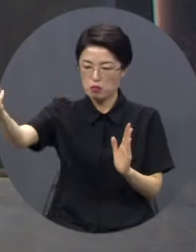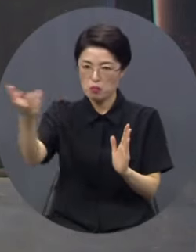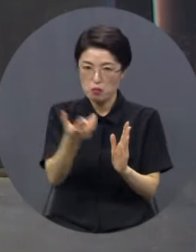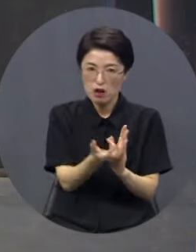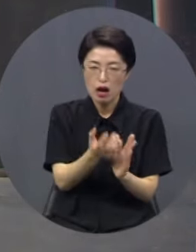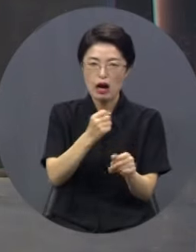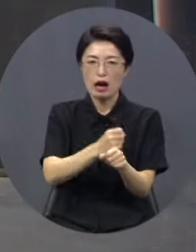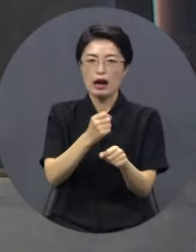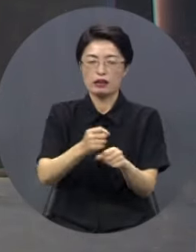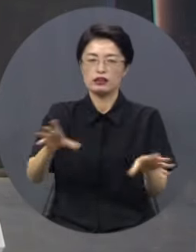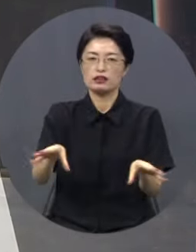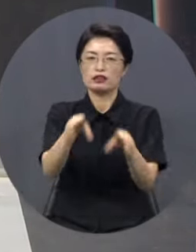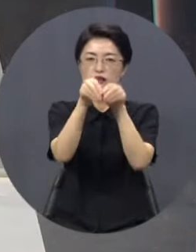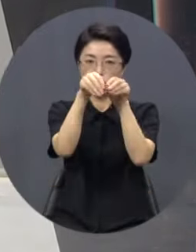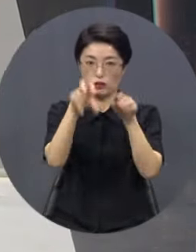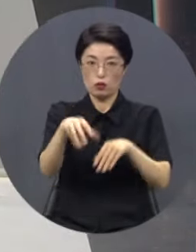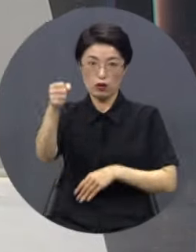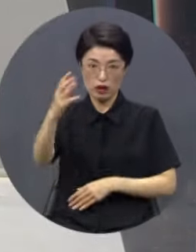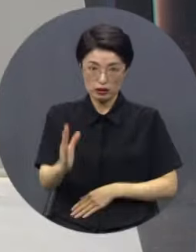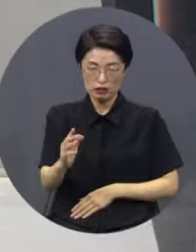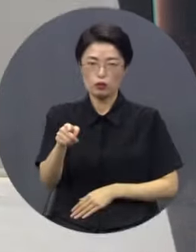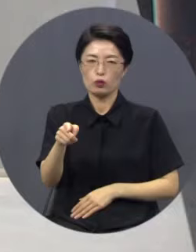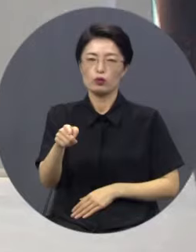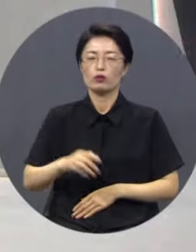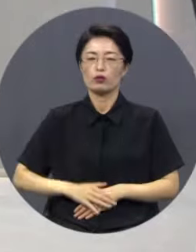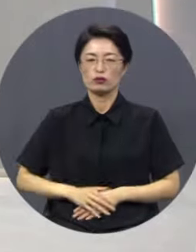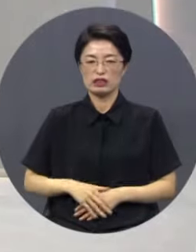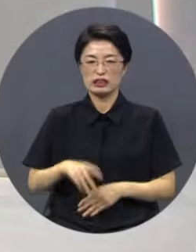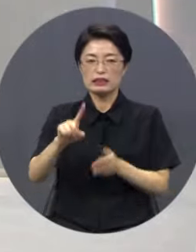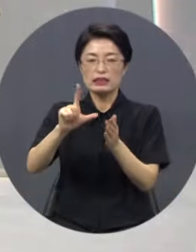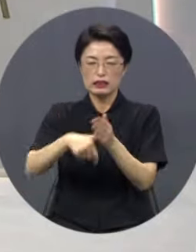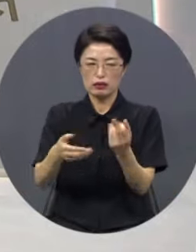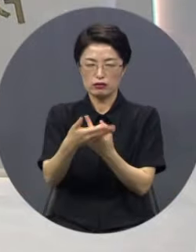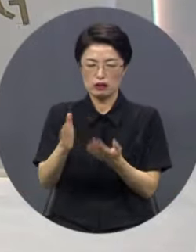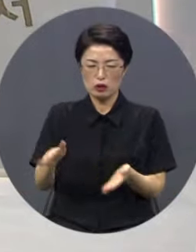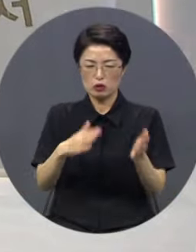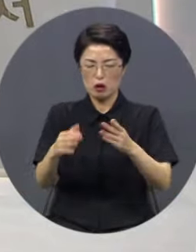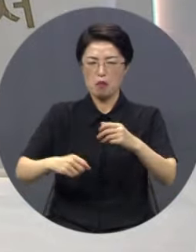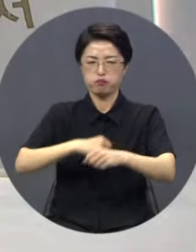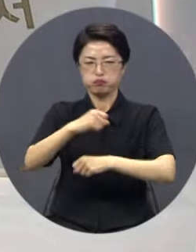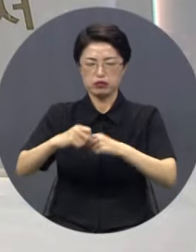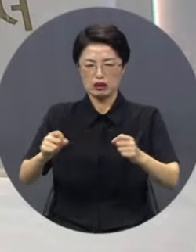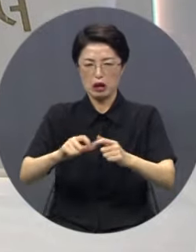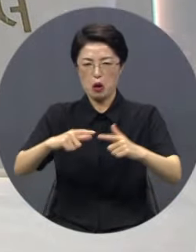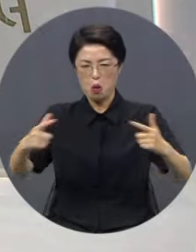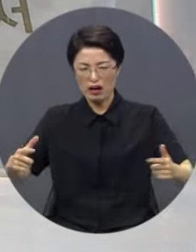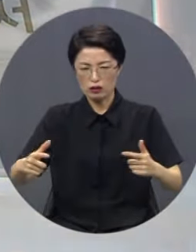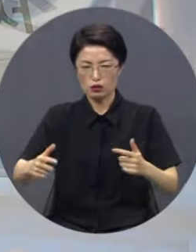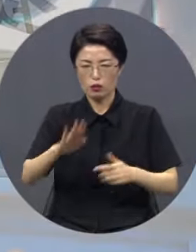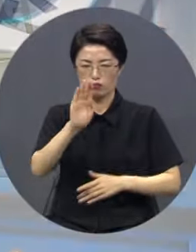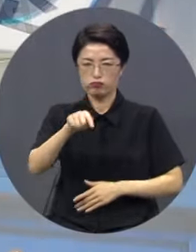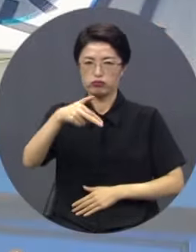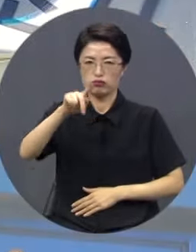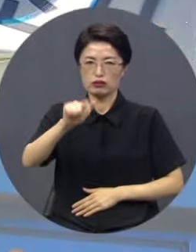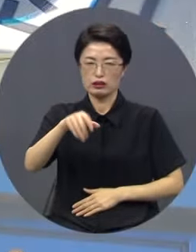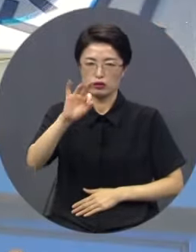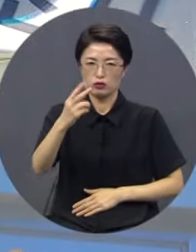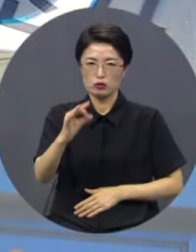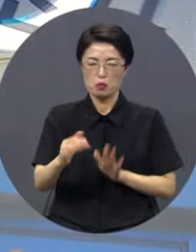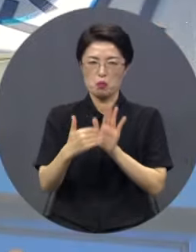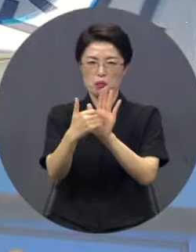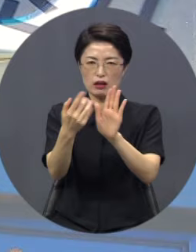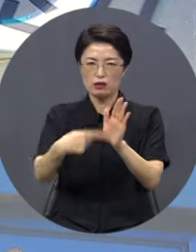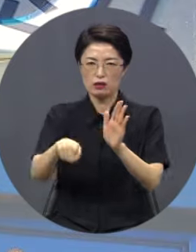드림타워 카지노 당시 제주도는 무분별한 카지노 확장과 부작용을 막기 위한 견제 장치로 카지노 영양